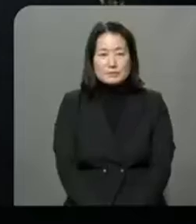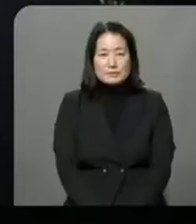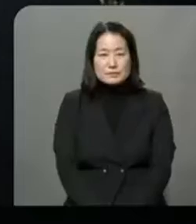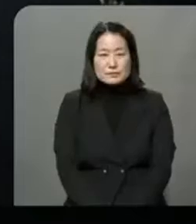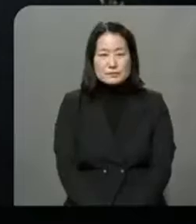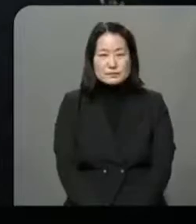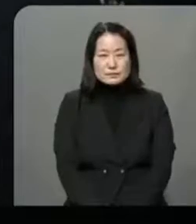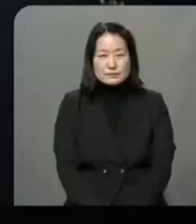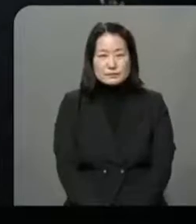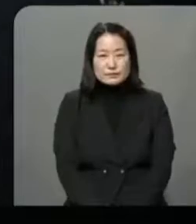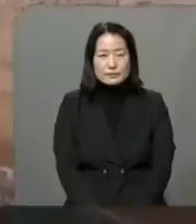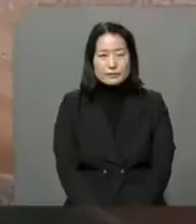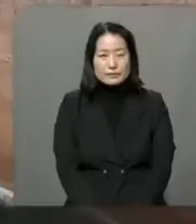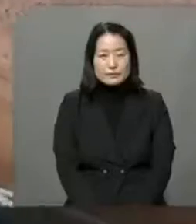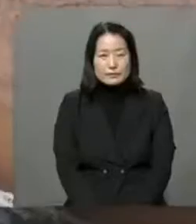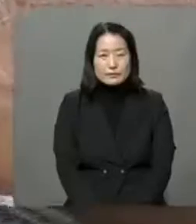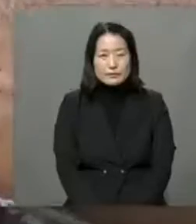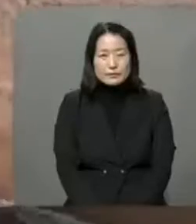보도입니다.